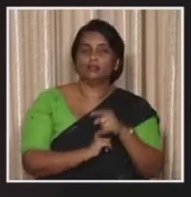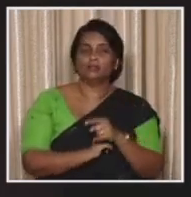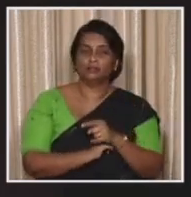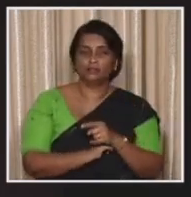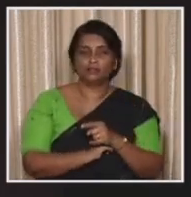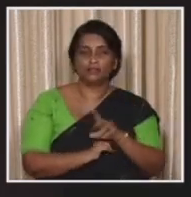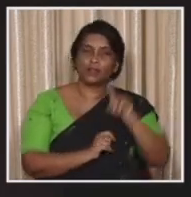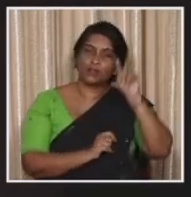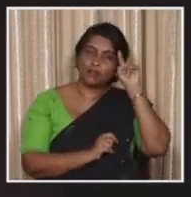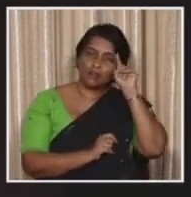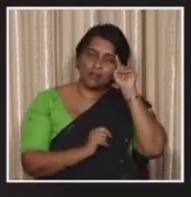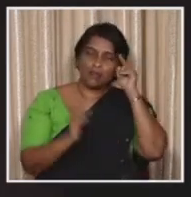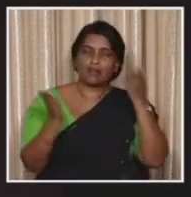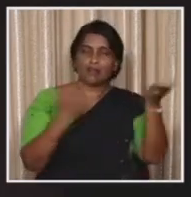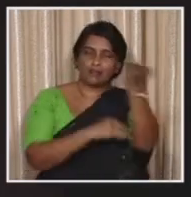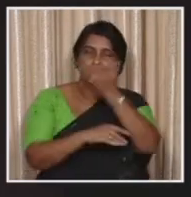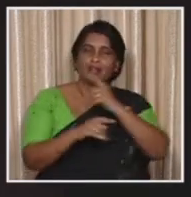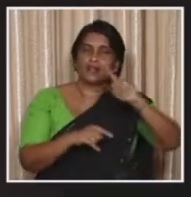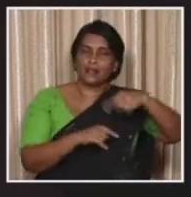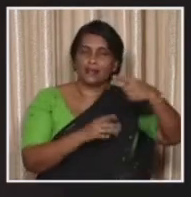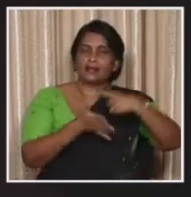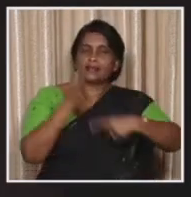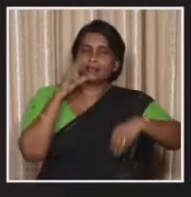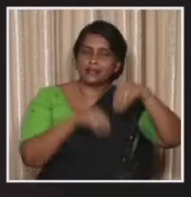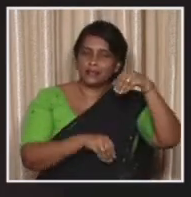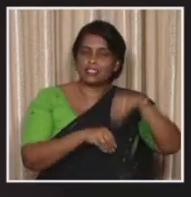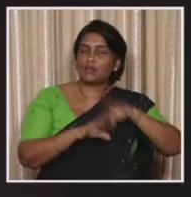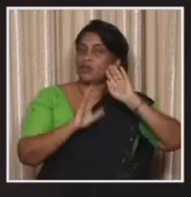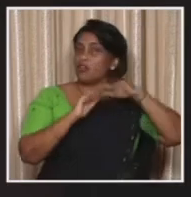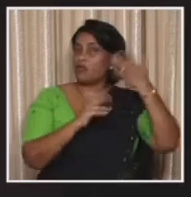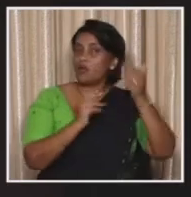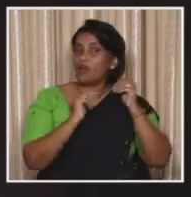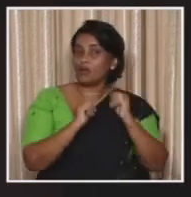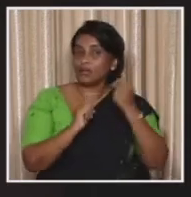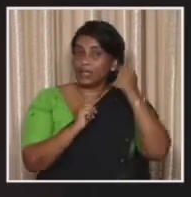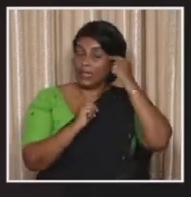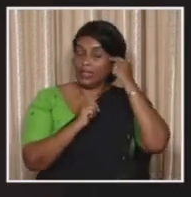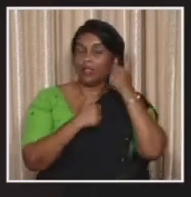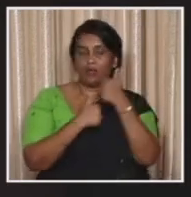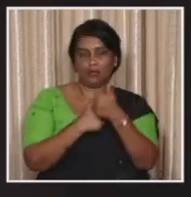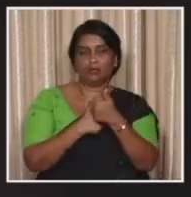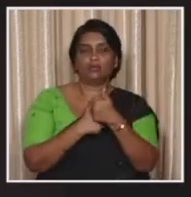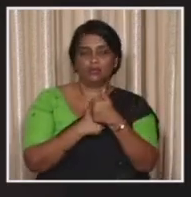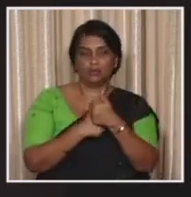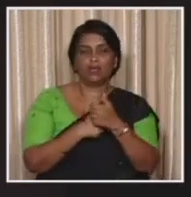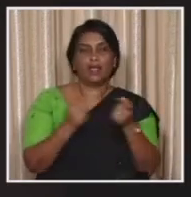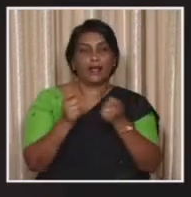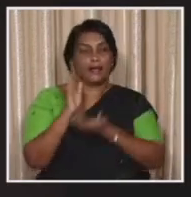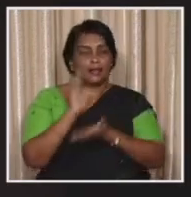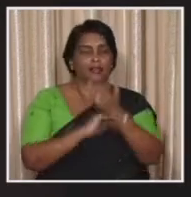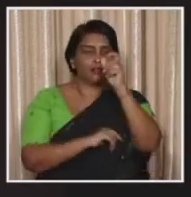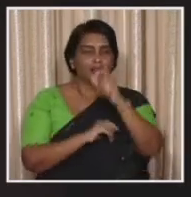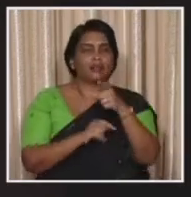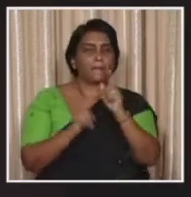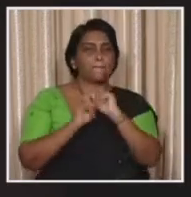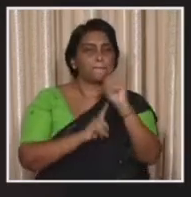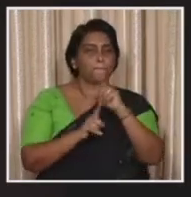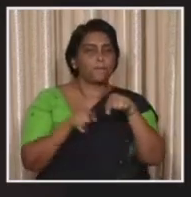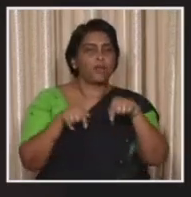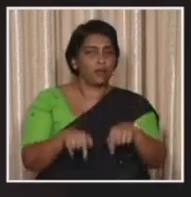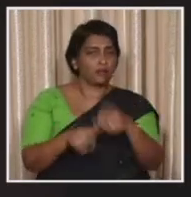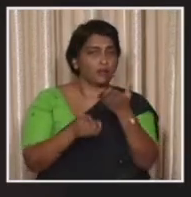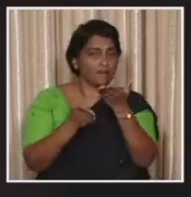ඉතින් ගොන් රැලට මේ හෙට අනිද්ද ඡන්දයත් උවන් අත්වෙන ඉරණම ගැන මතක් වෙනවා නම් හොඳයි ඔහොම කඩේ ගියපු කීප දෙනෙක් මේ පාර්ලිමේන්තුවේ